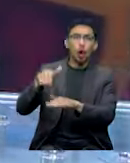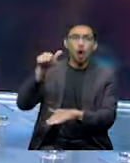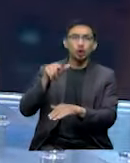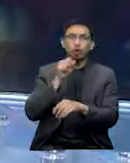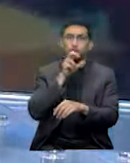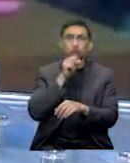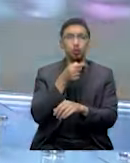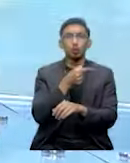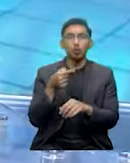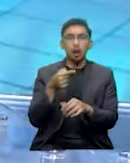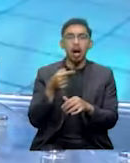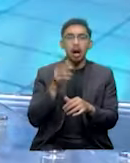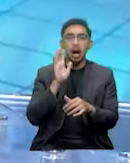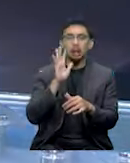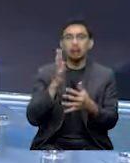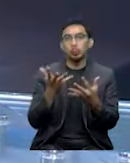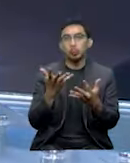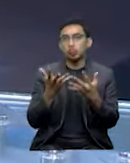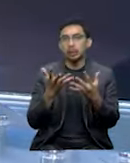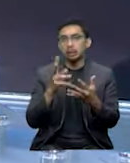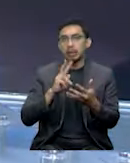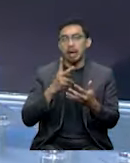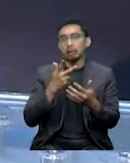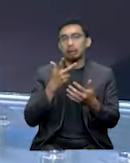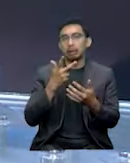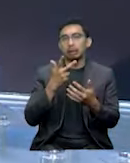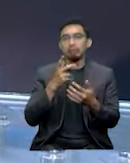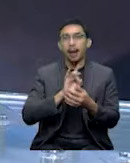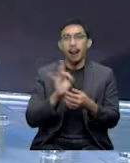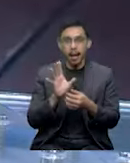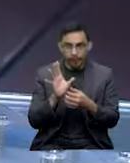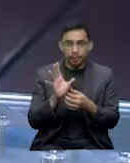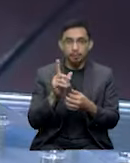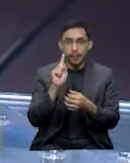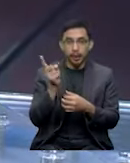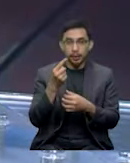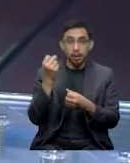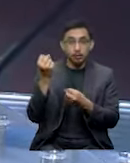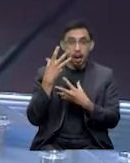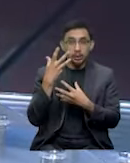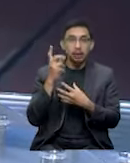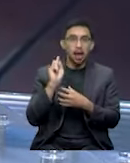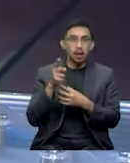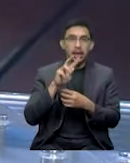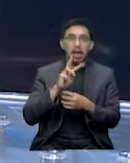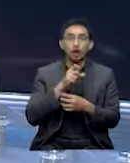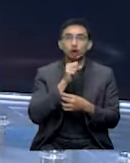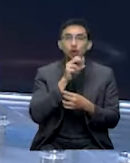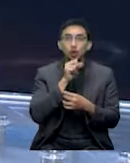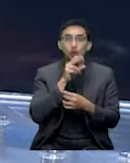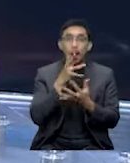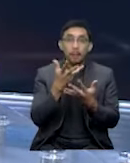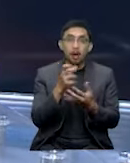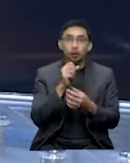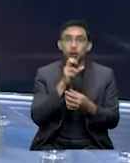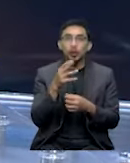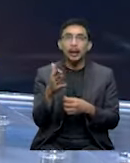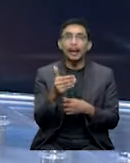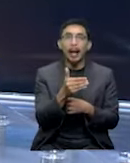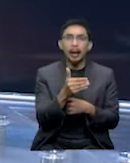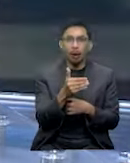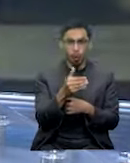besar-besaran hingga 2029. Alternatif lainnya, pemerintah kabarnya mengganti susu sapi dengan susu ikan. Ada yang bingung apa